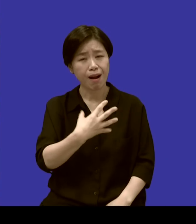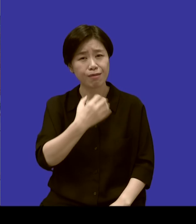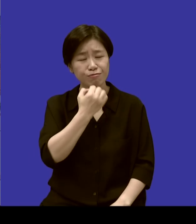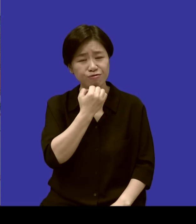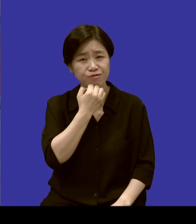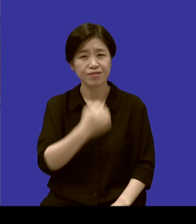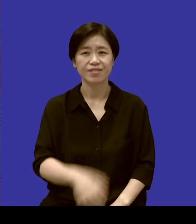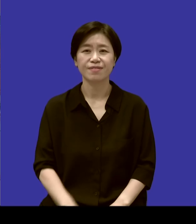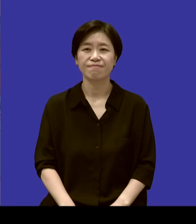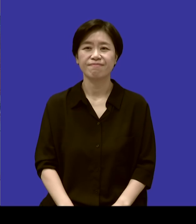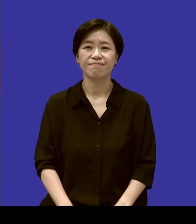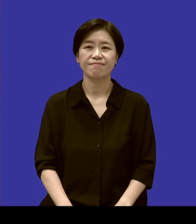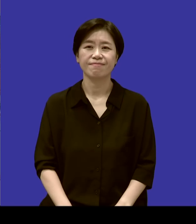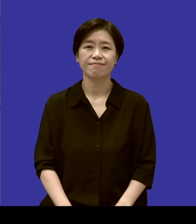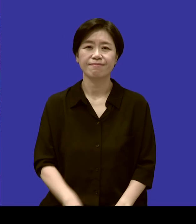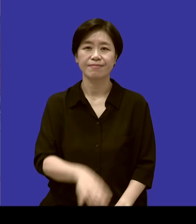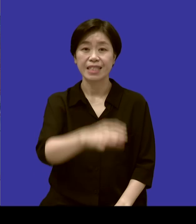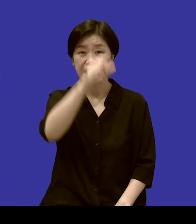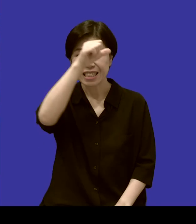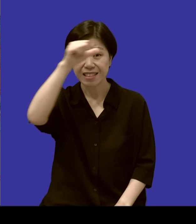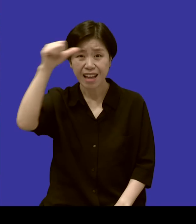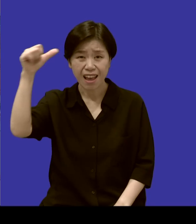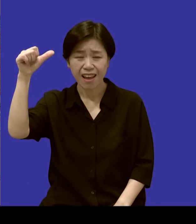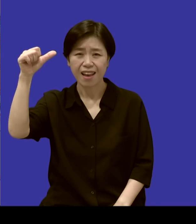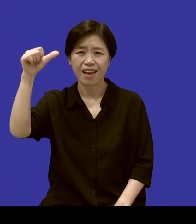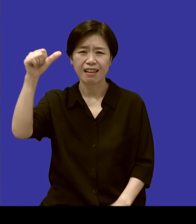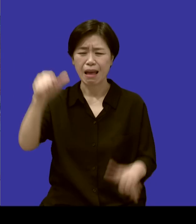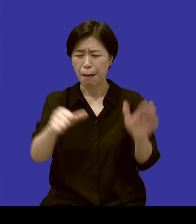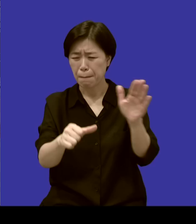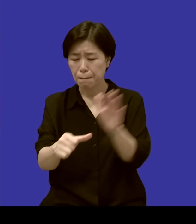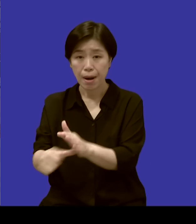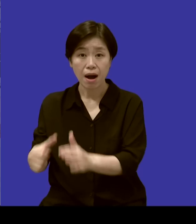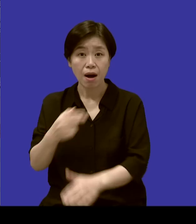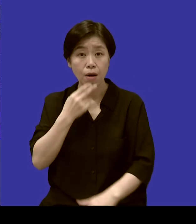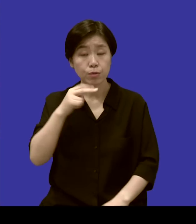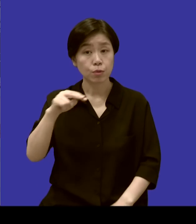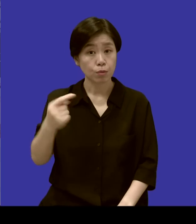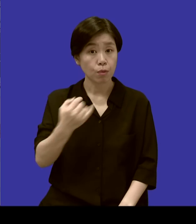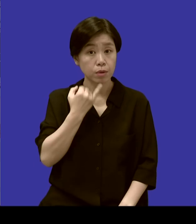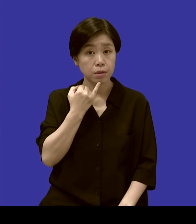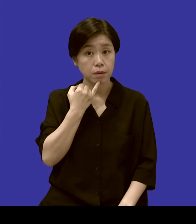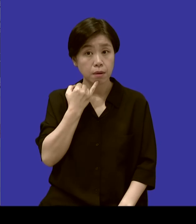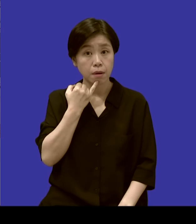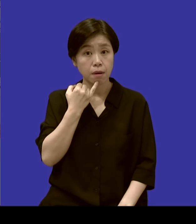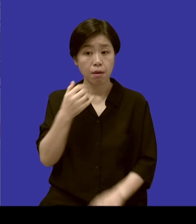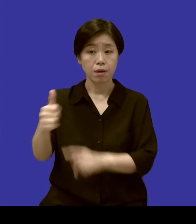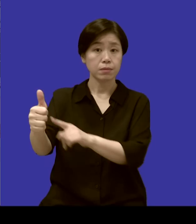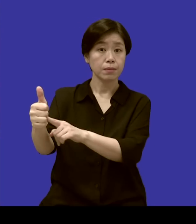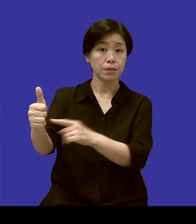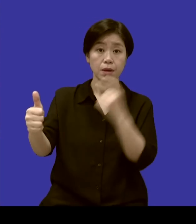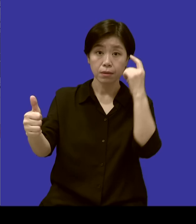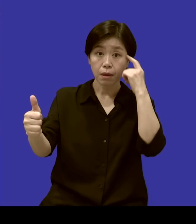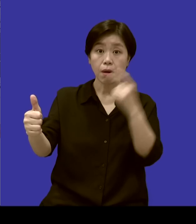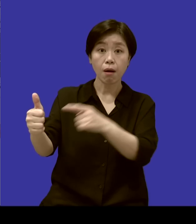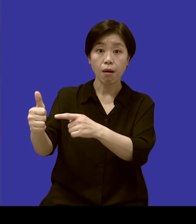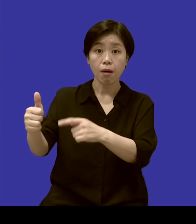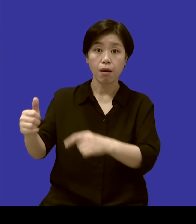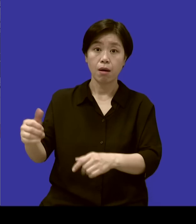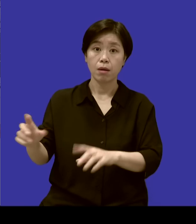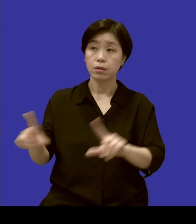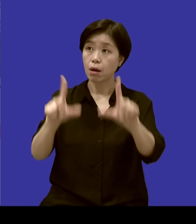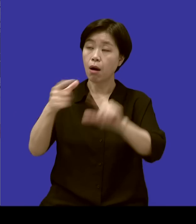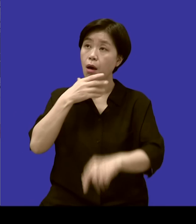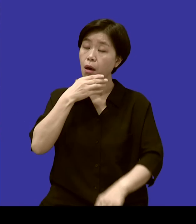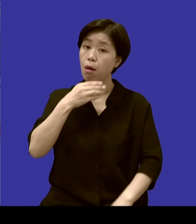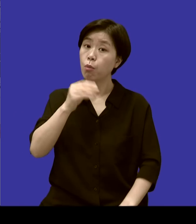바닥을 치지 않아도 돼요? 한 요 정도. 뭐 왜냐면 자기 지금 되게 행복한데 저는 약간 사실 신앙만 좀